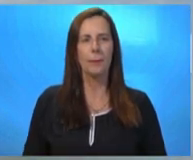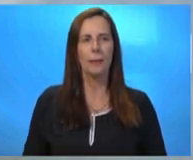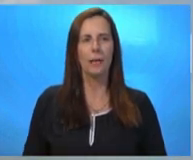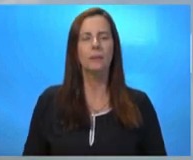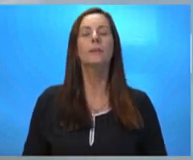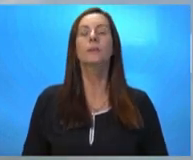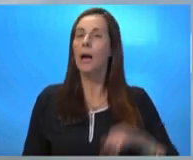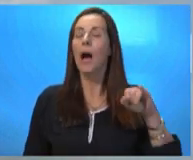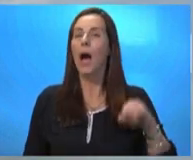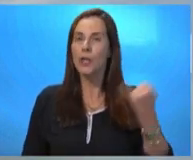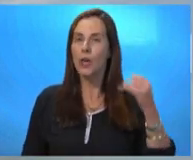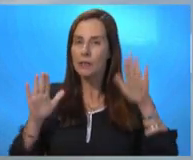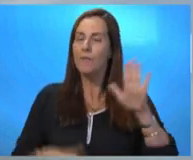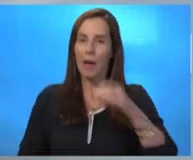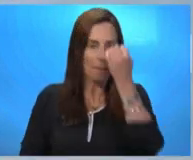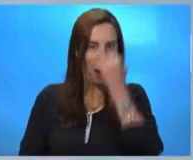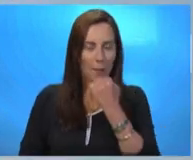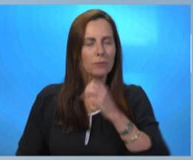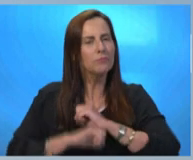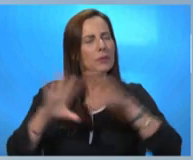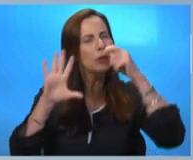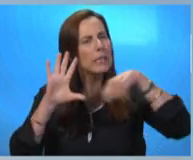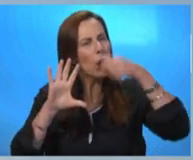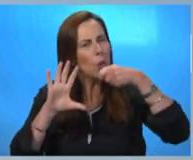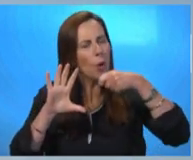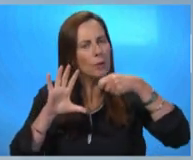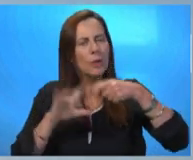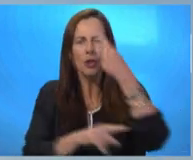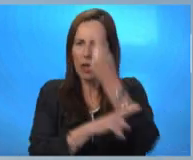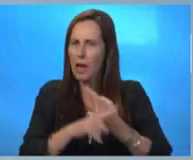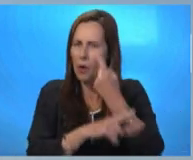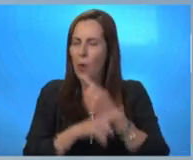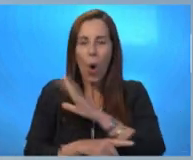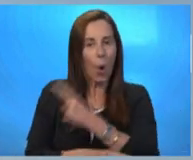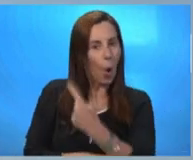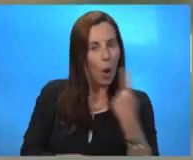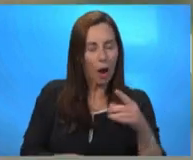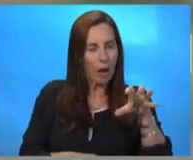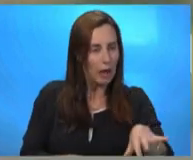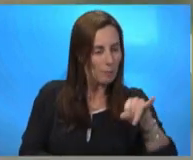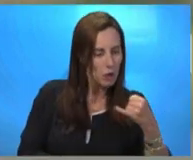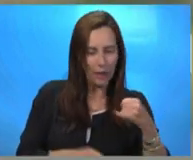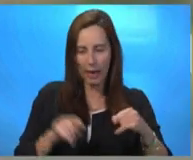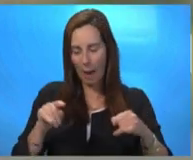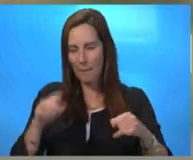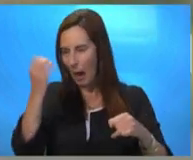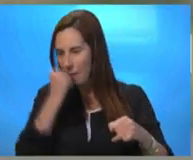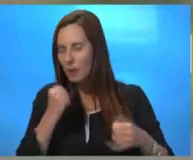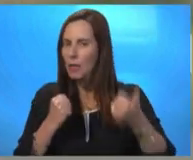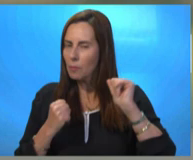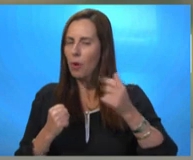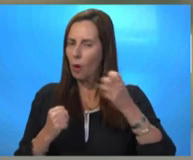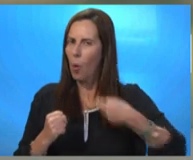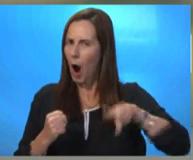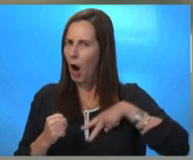הג'יהאד האסלאמי וגם חמאס פרסמו סרטונים של ירי המרגמות, כל ארגון בנפרד. אזכיר, אמש הם קיבלו אחריות משותפת על